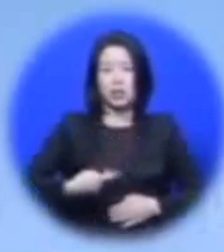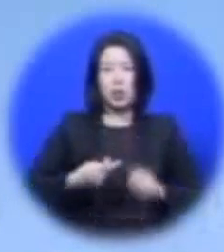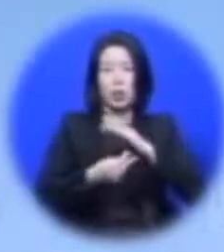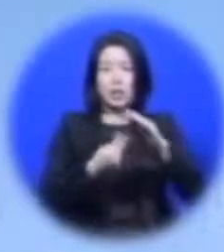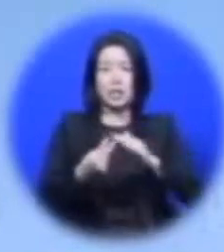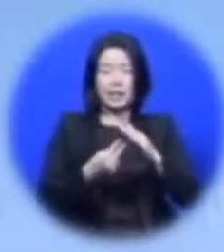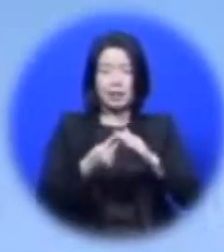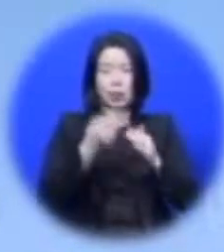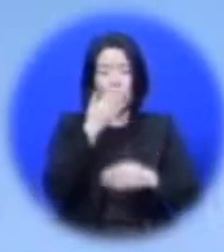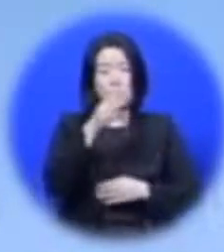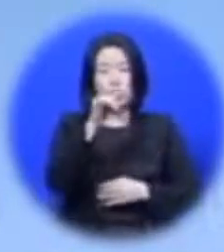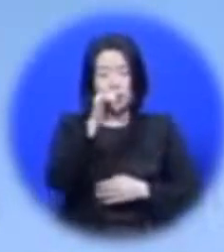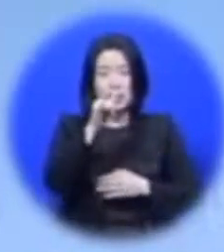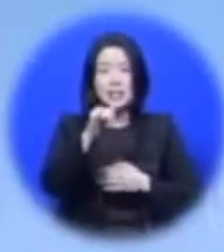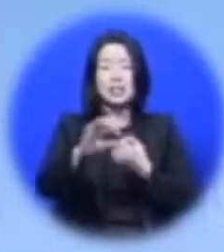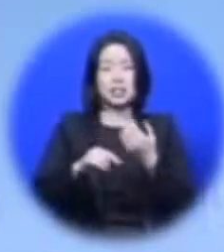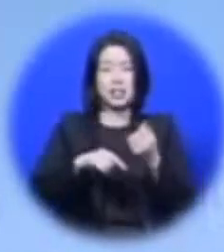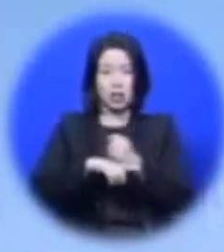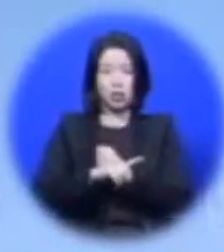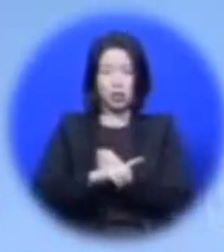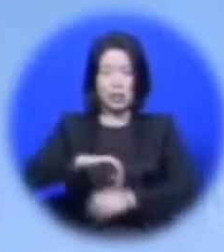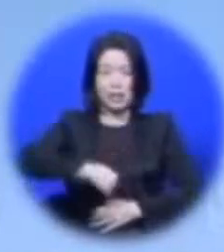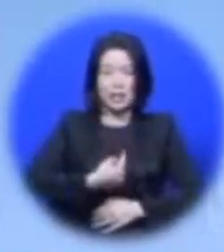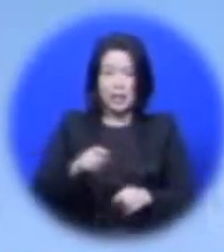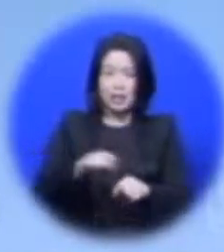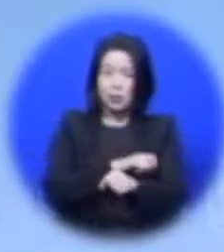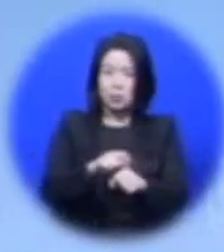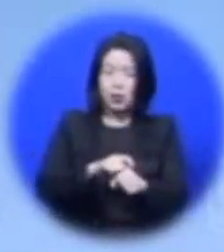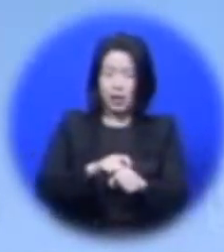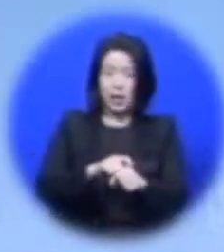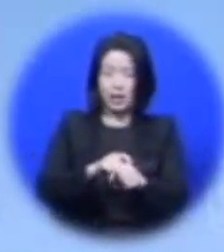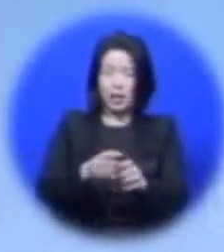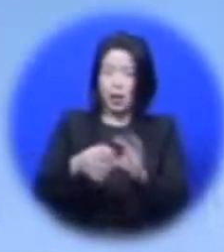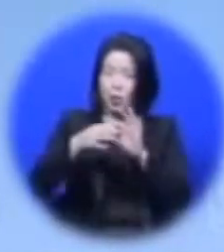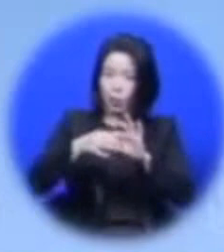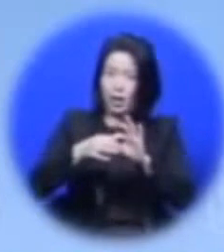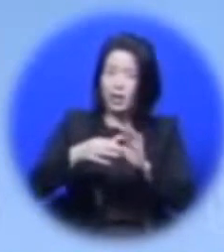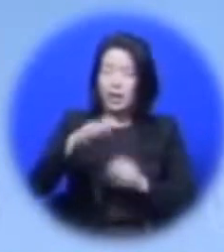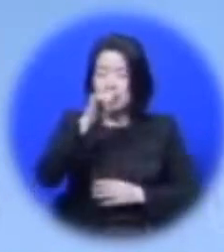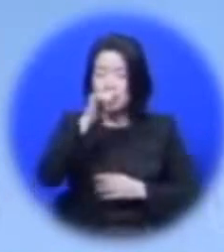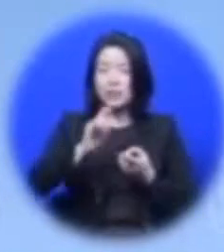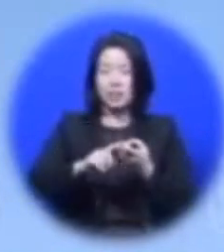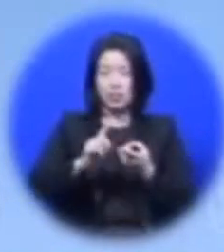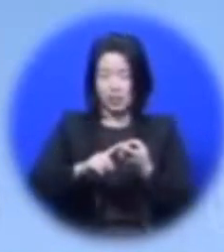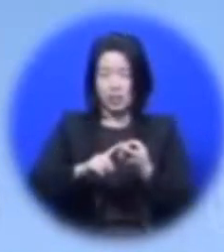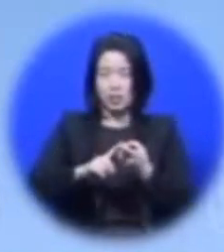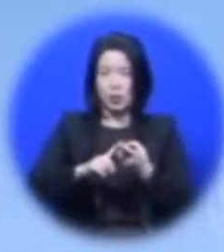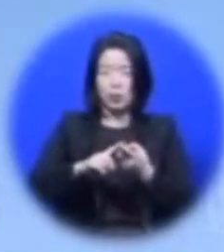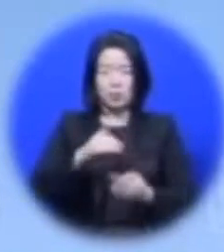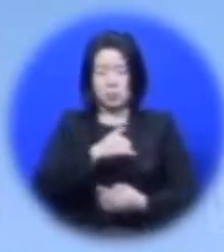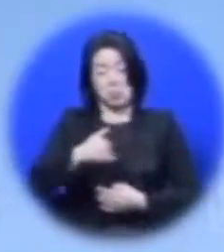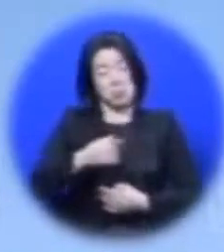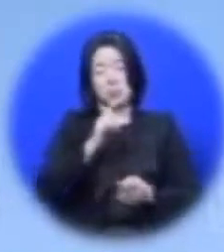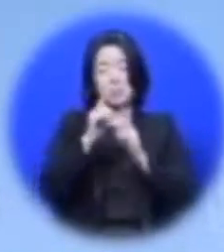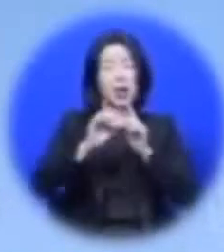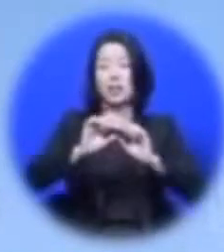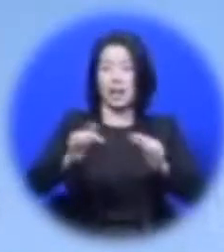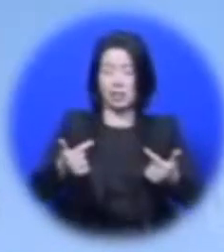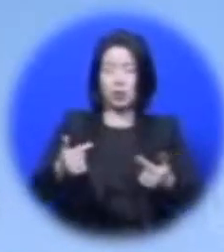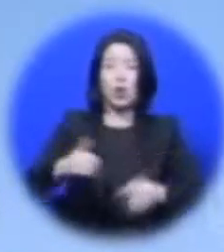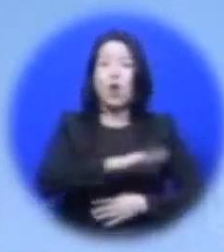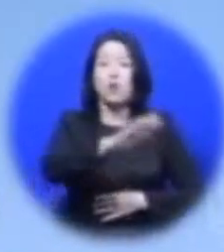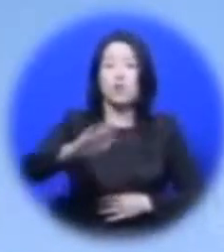것은 자기가 그런 특별한 주님과의 관계에 있었다는 것을 말하려고 하는 게 아니었고,